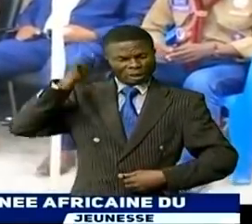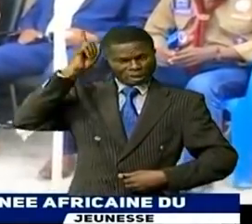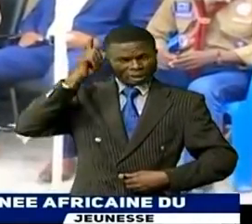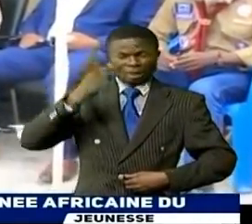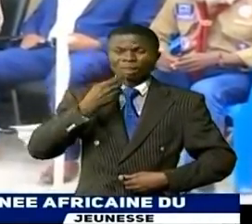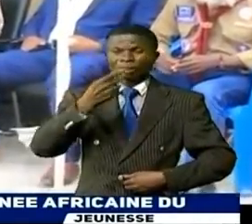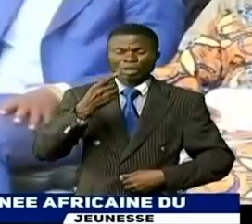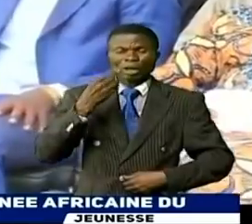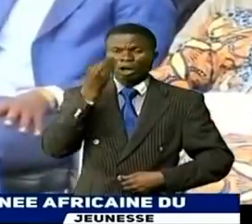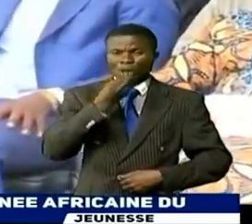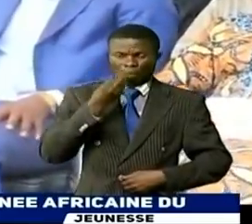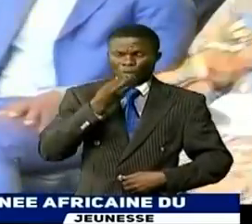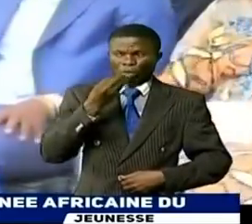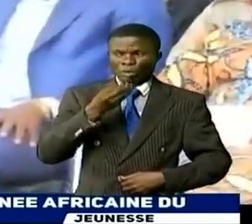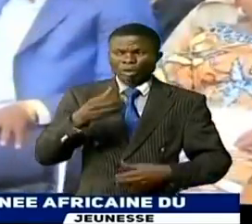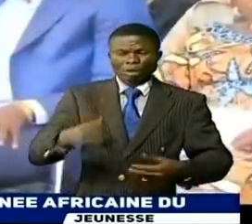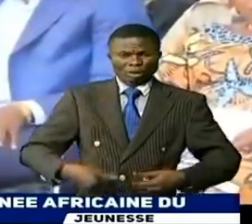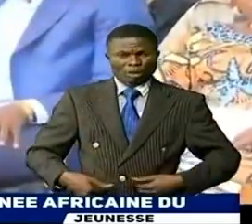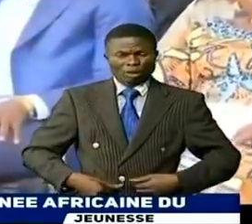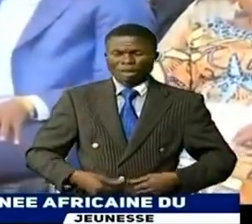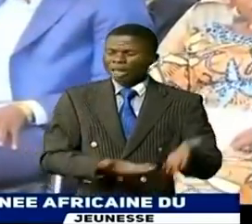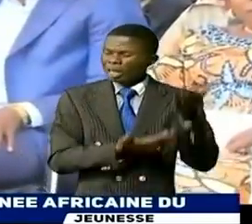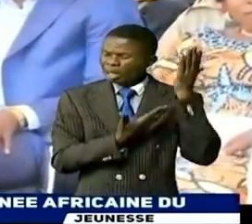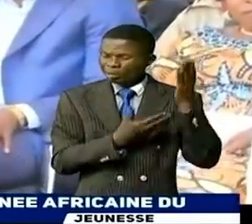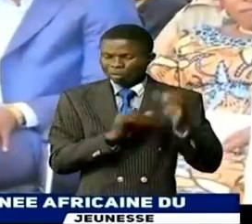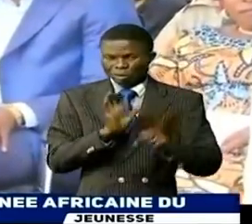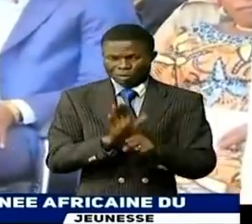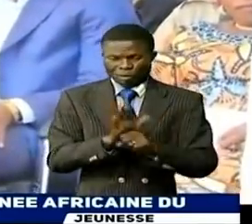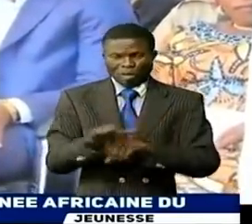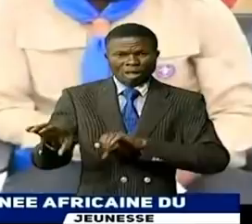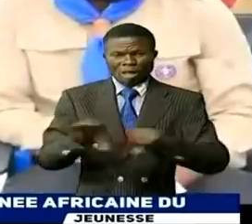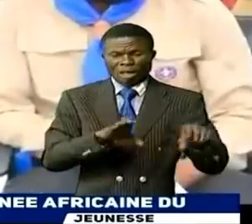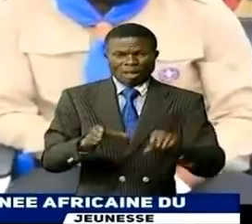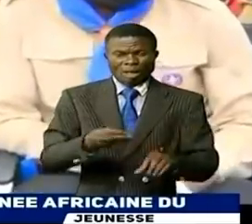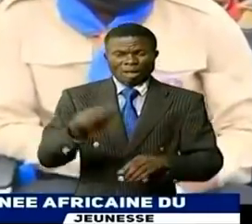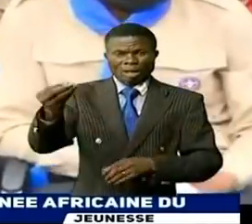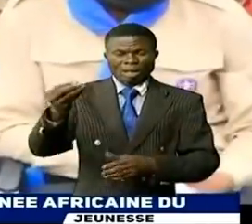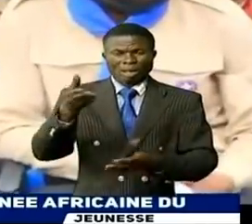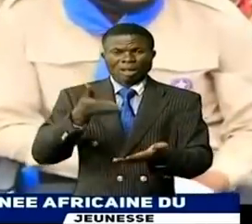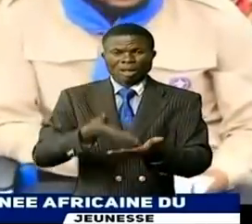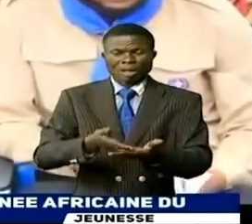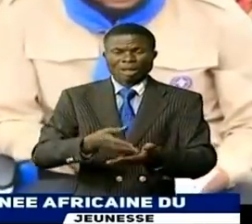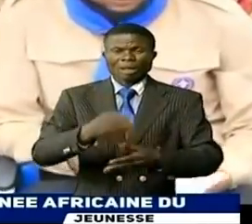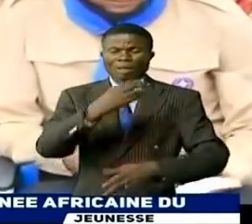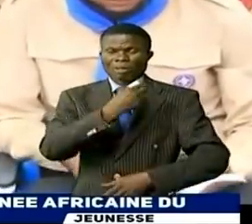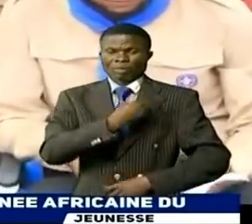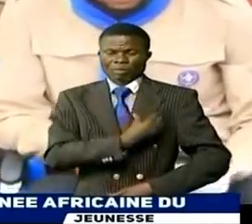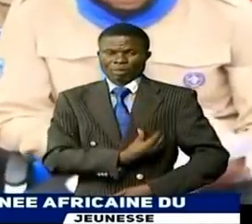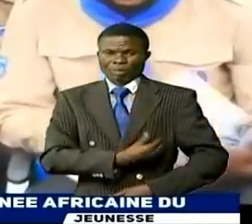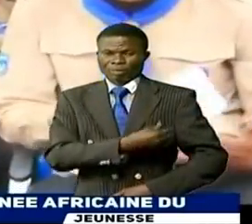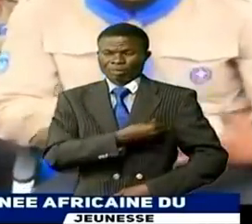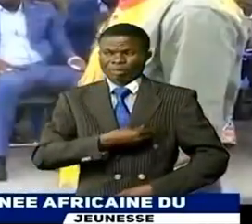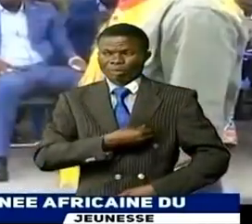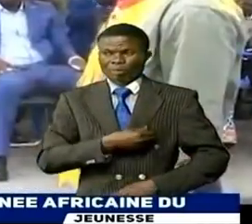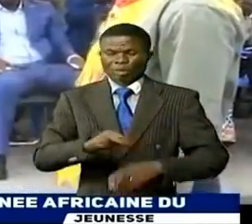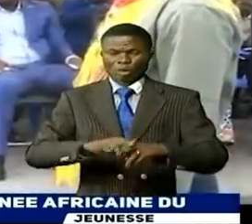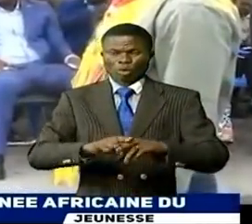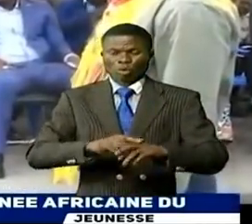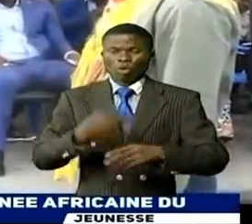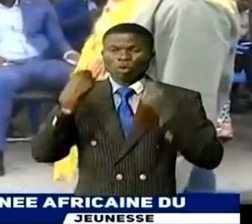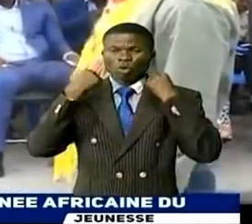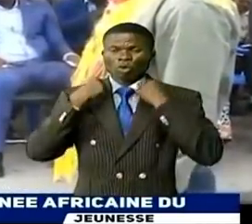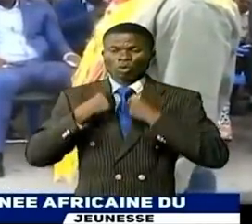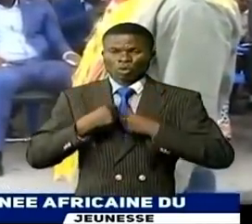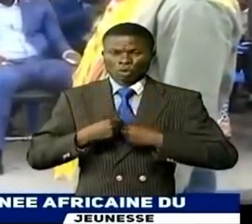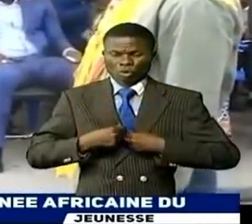de circonstance en vue de joindre l'utile à l'agréable lors de cette cérémonie de remise symbolique de l'insigne des scouts ayant la couleur rouge qui souvent